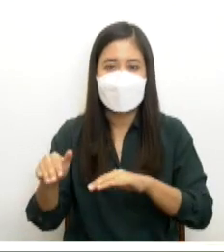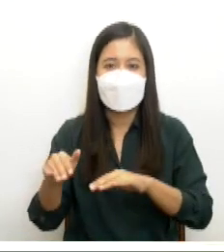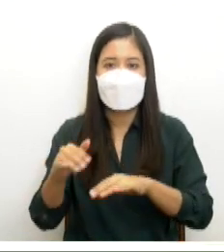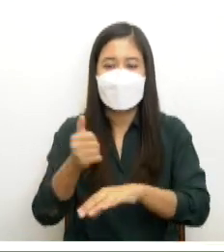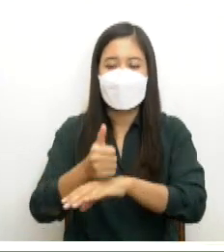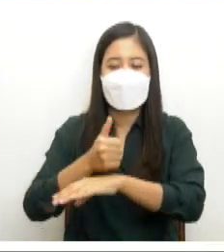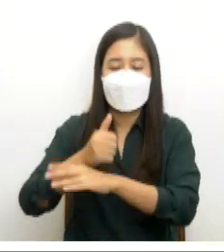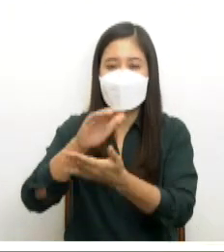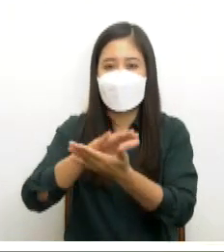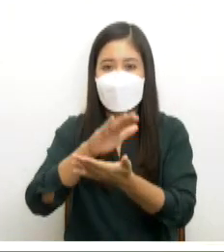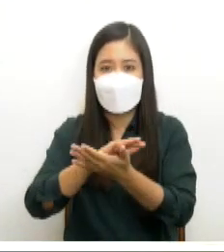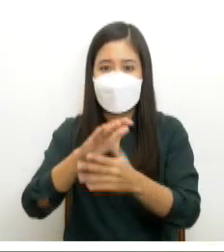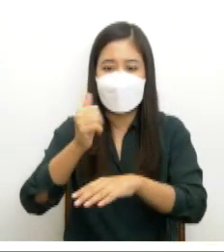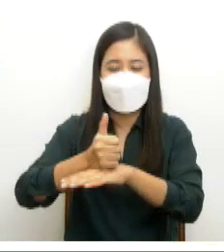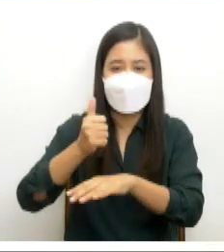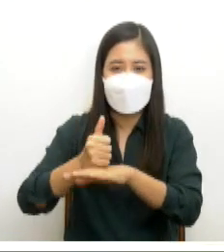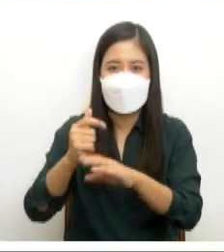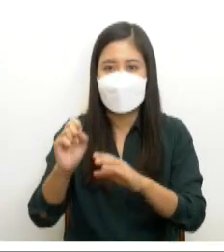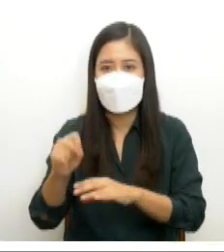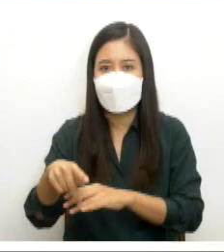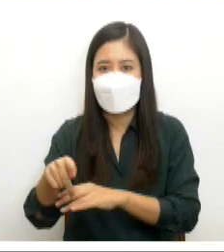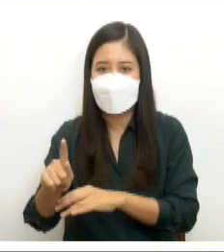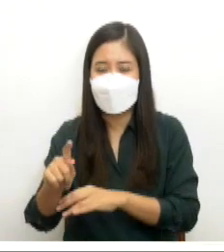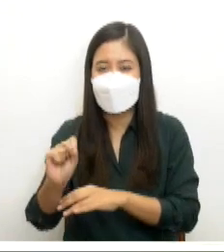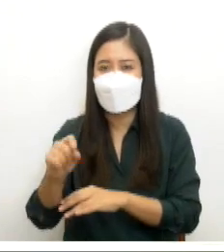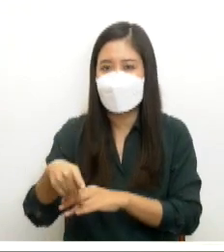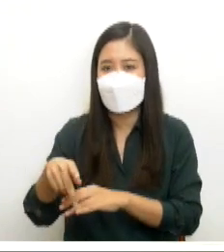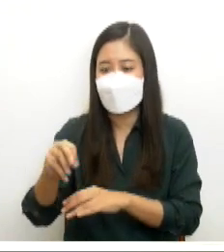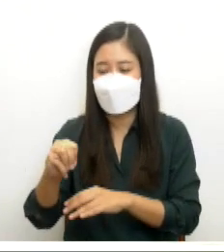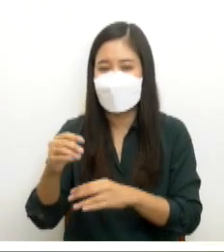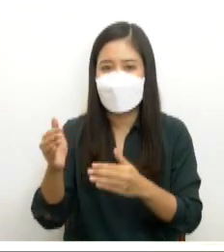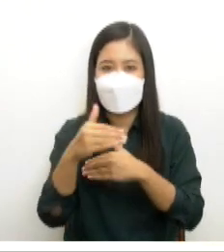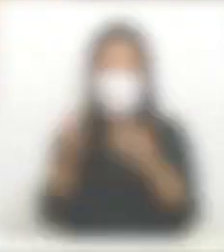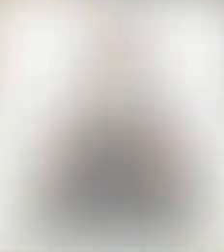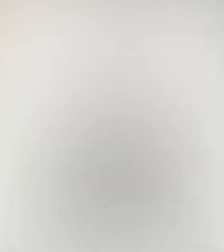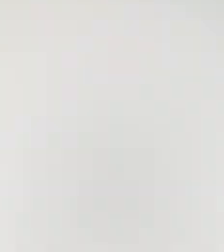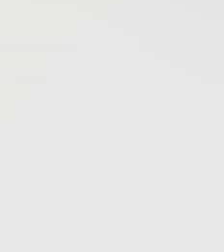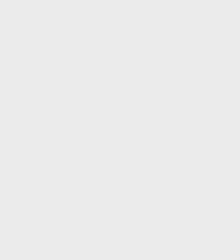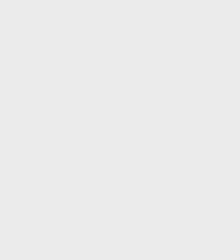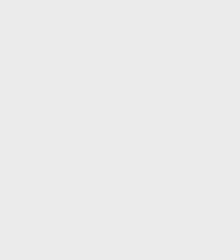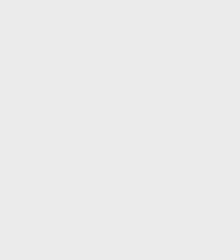ารโรงเรียนท่านผู้ในการสำนักงานเขตได้กำหนดกรอบทิศทางในแต่ละพื้นที่นะครับ